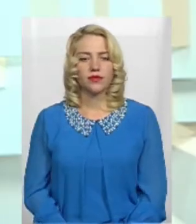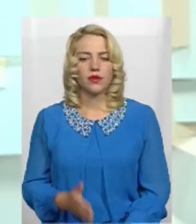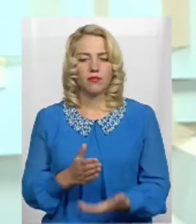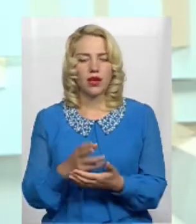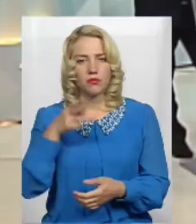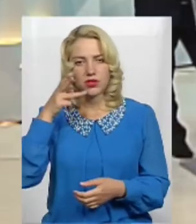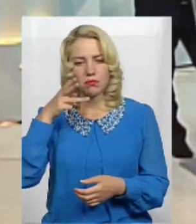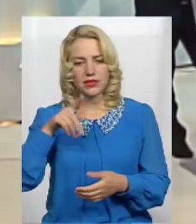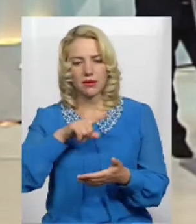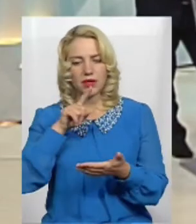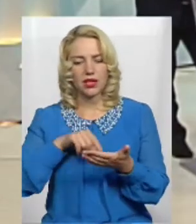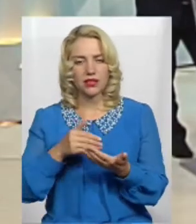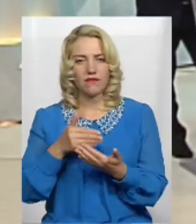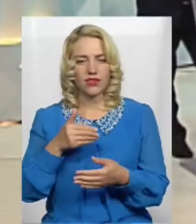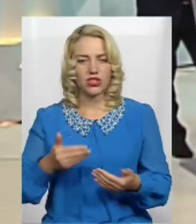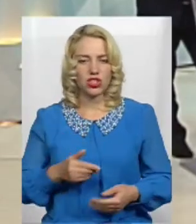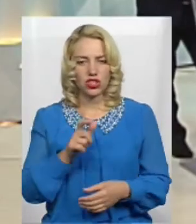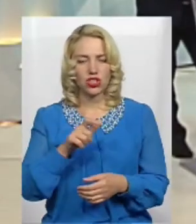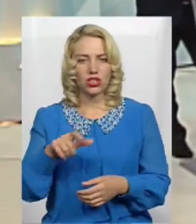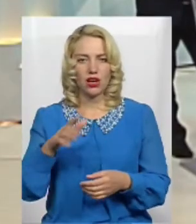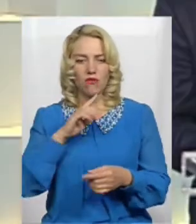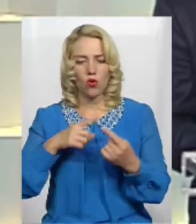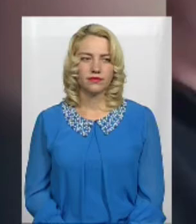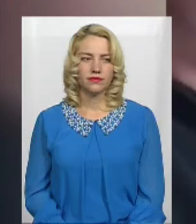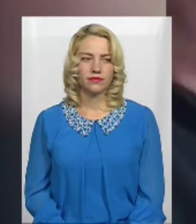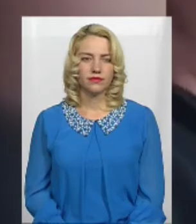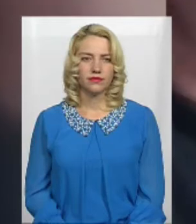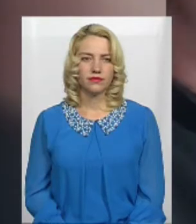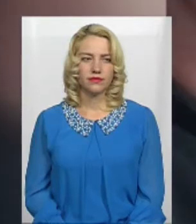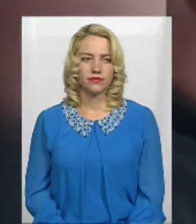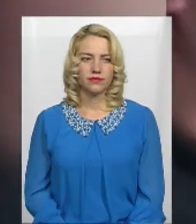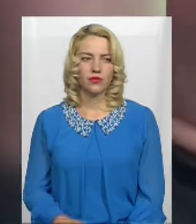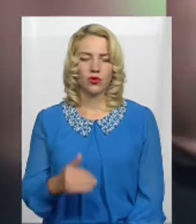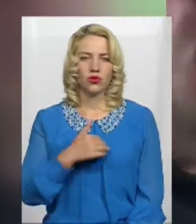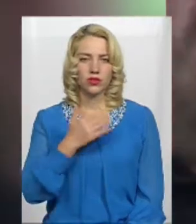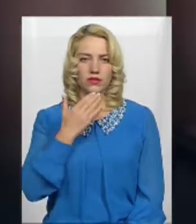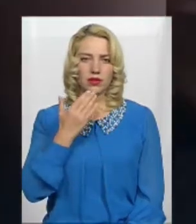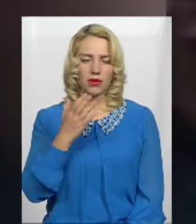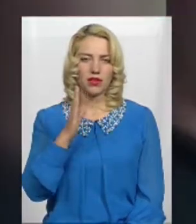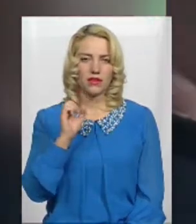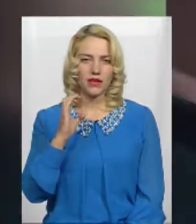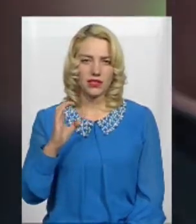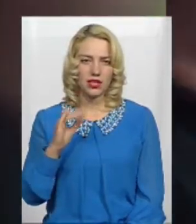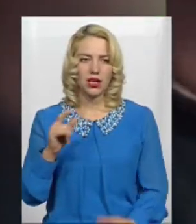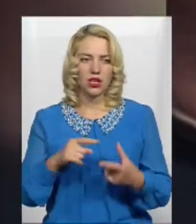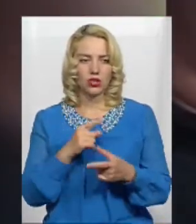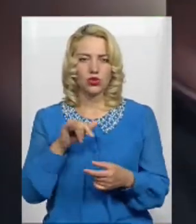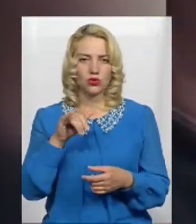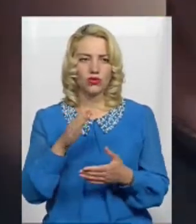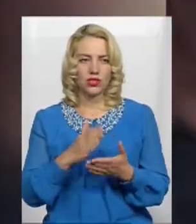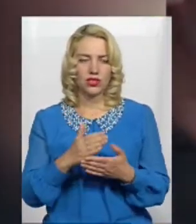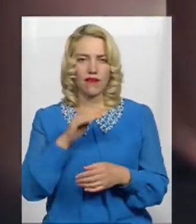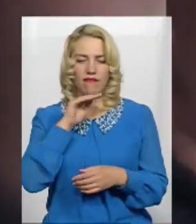записані запитання від жителів округу. По хвилині будете мати для відповідей. Хотів би запитати вас, чи у вас є фах